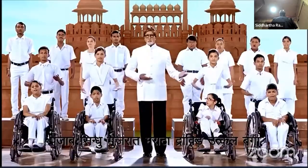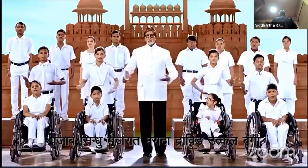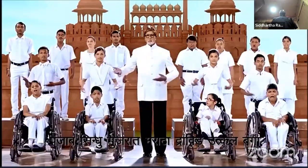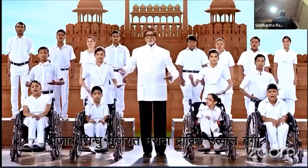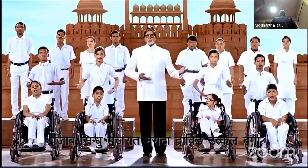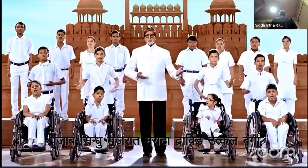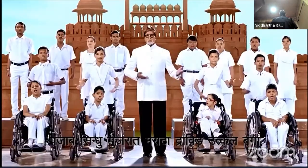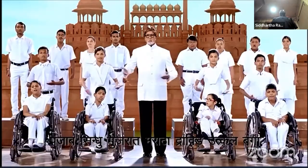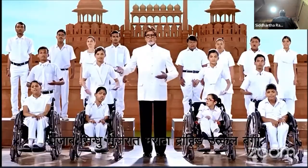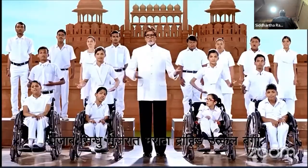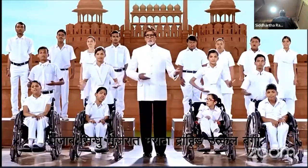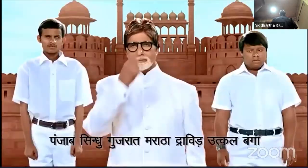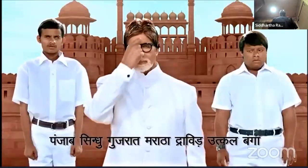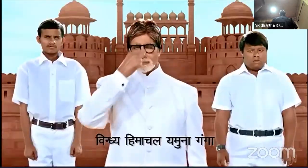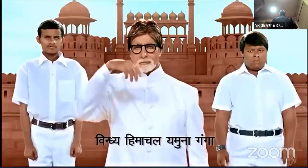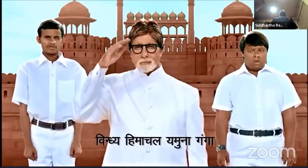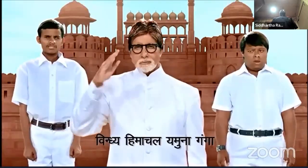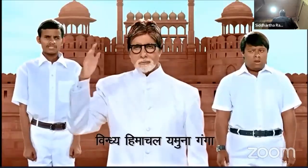बंग